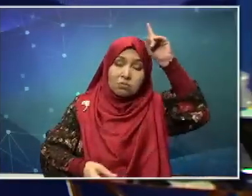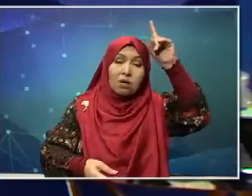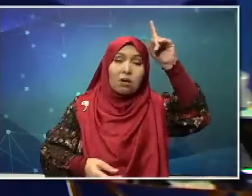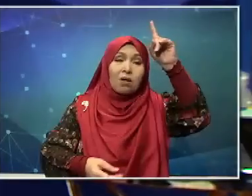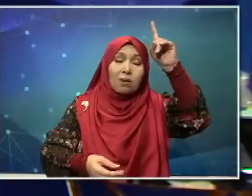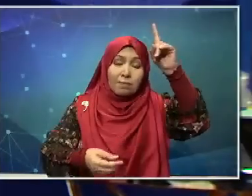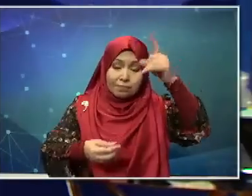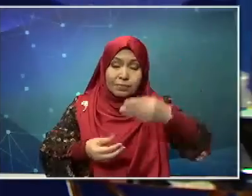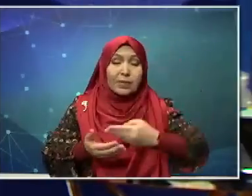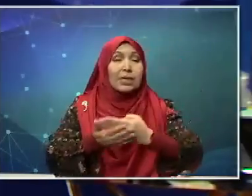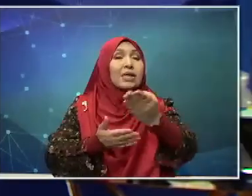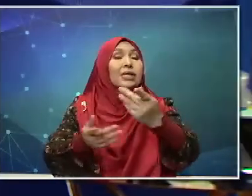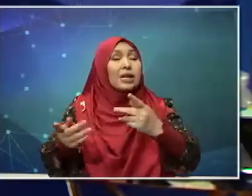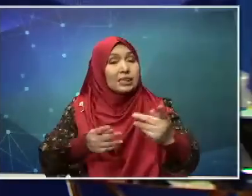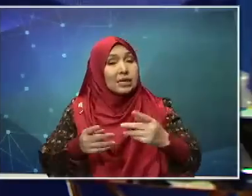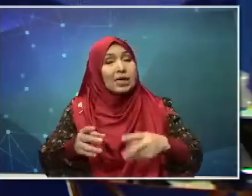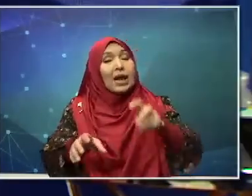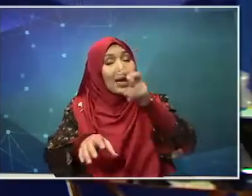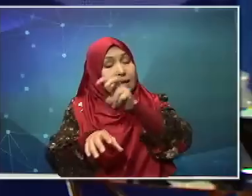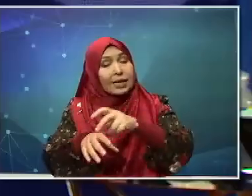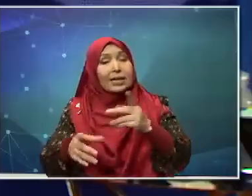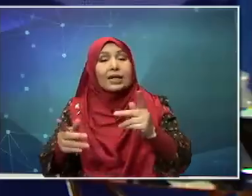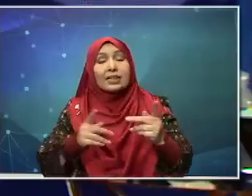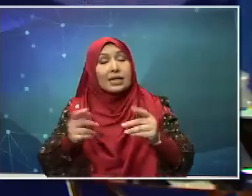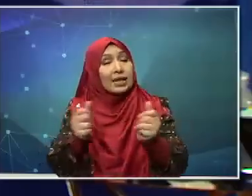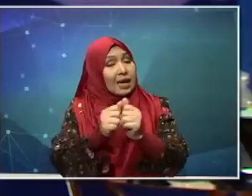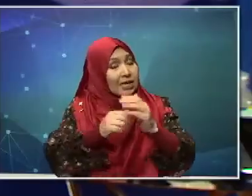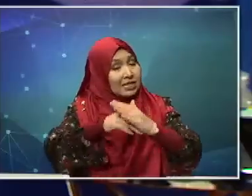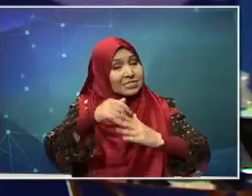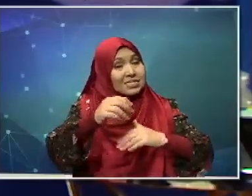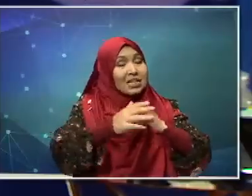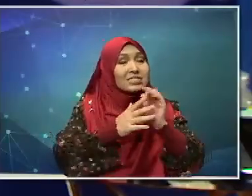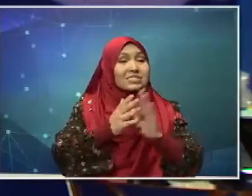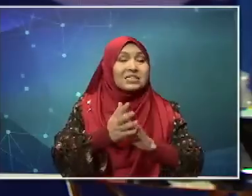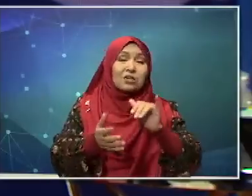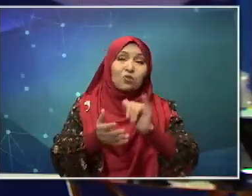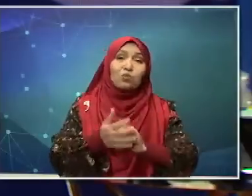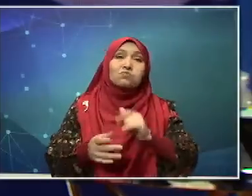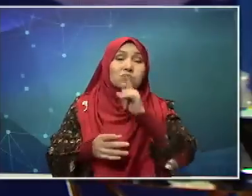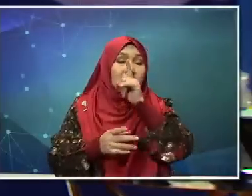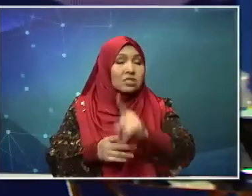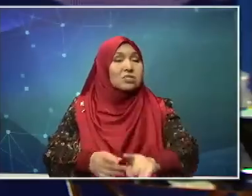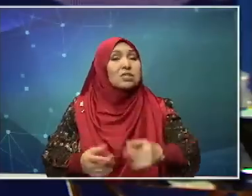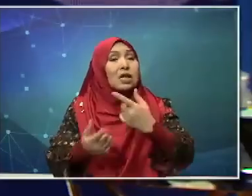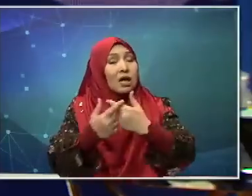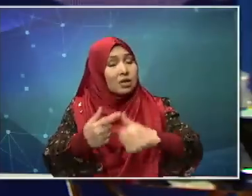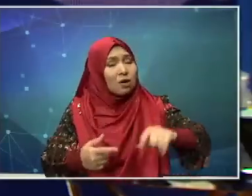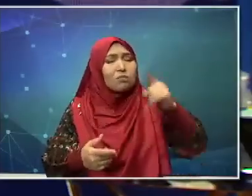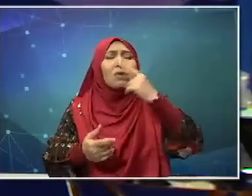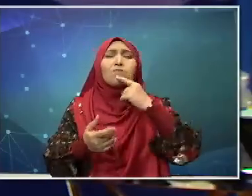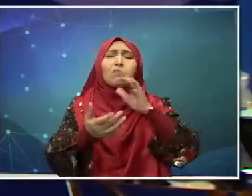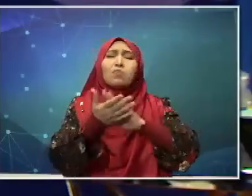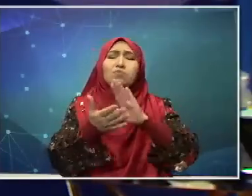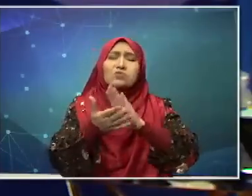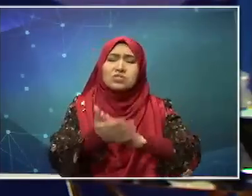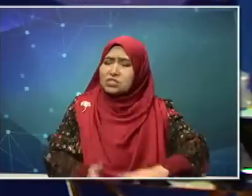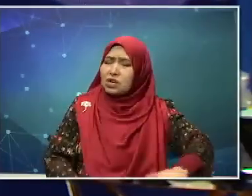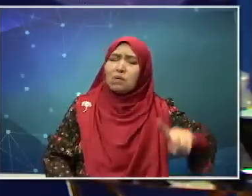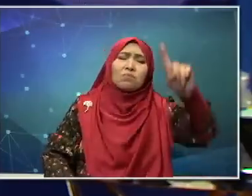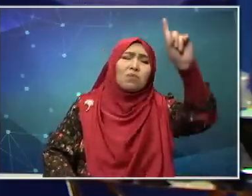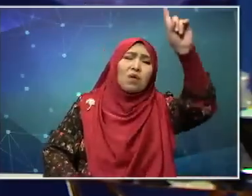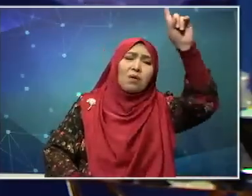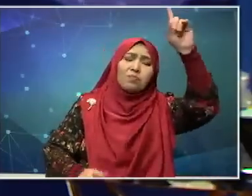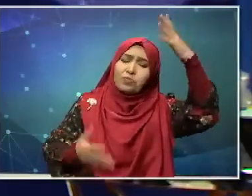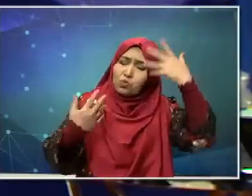bedikei terdapat situ naik kereta dengan cc itu Puji Allah Mohamad resep Puji Allahnya 1400 tahun sudah